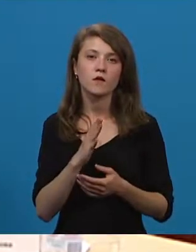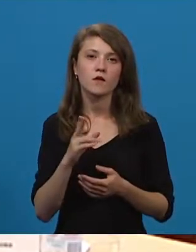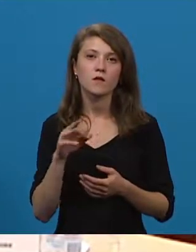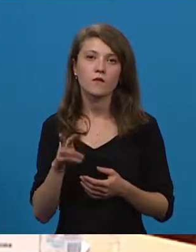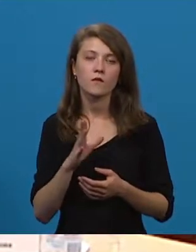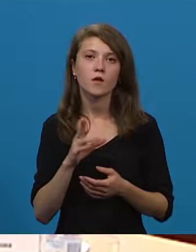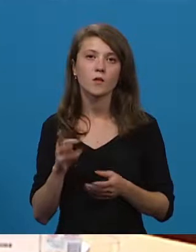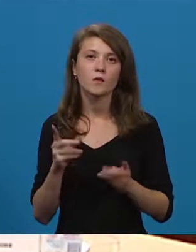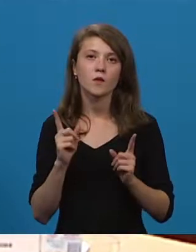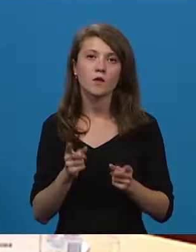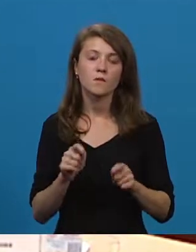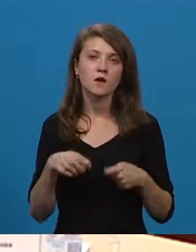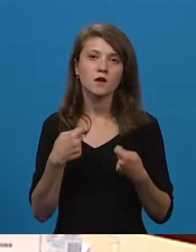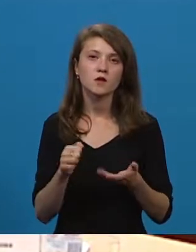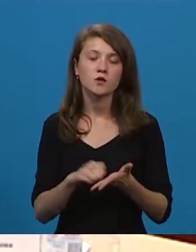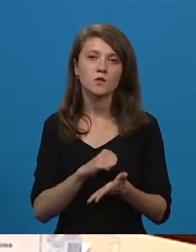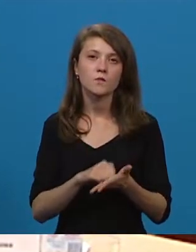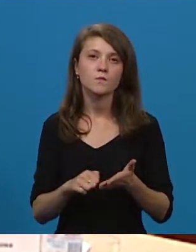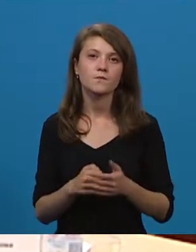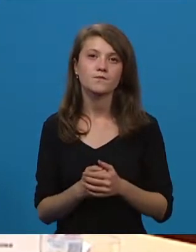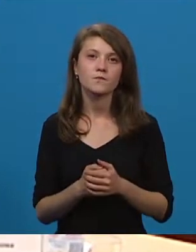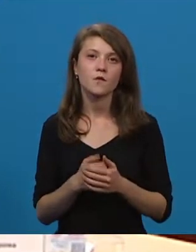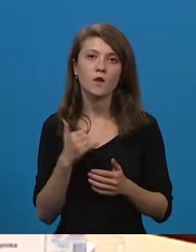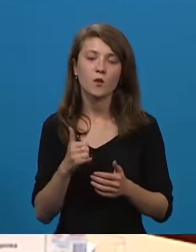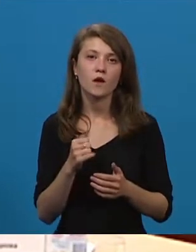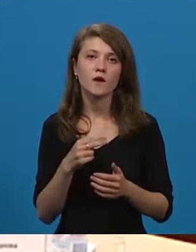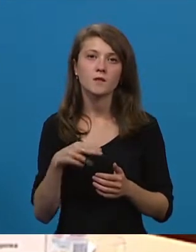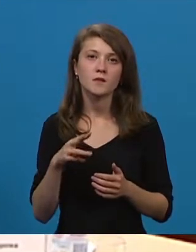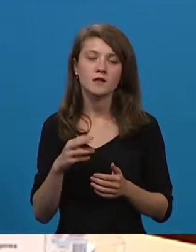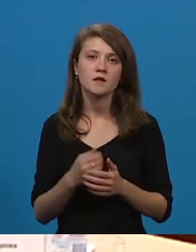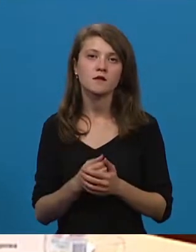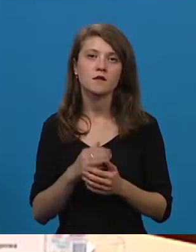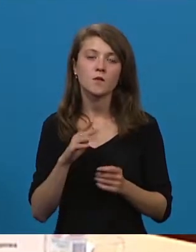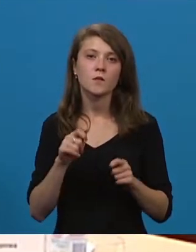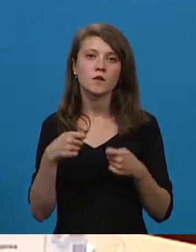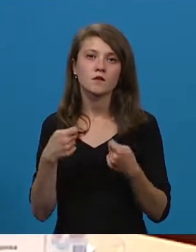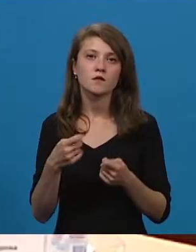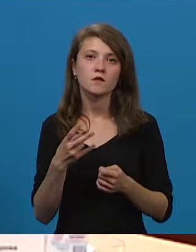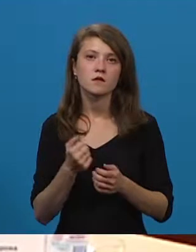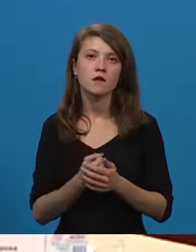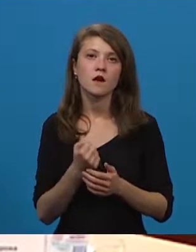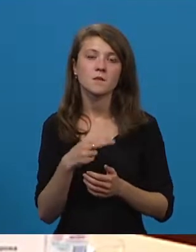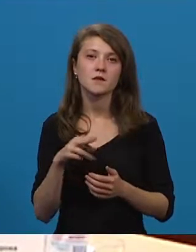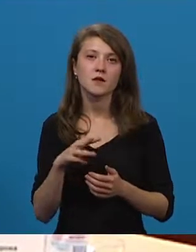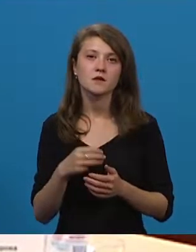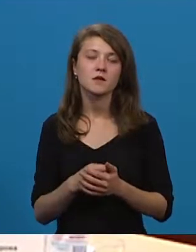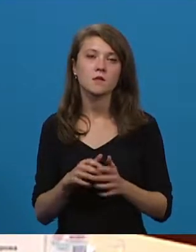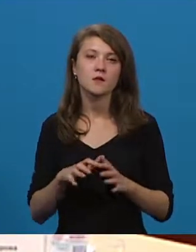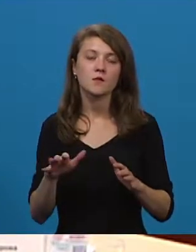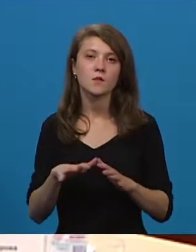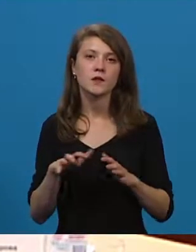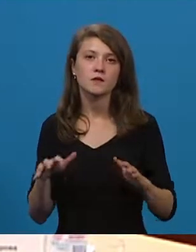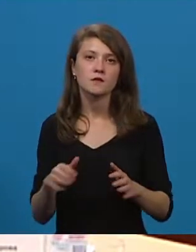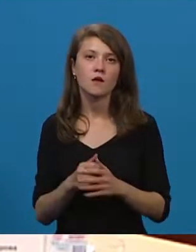виконком погоджує передачу документів в облдержадміністрацію, облдержадміністрація передає на адміністрацію президента. Адміністрація